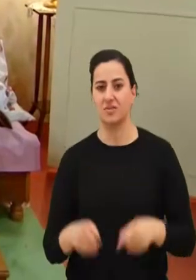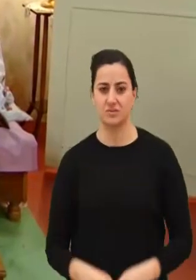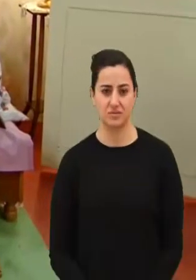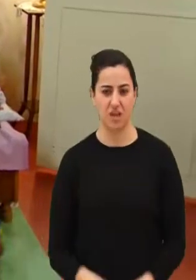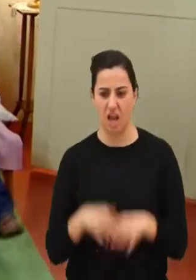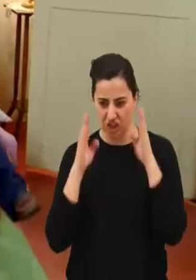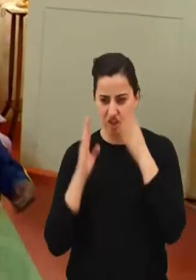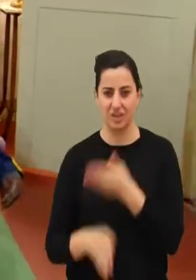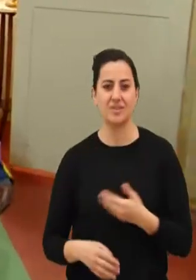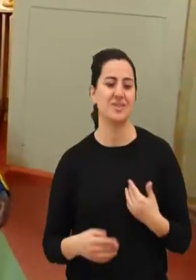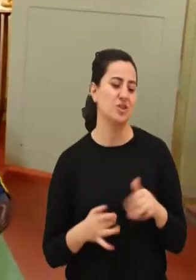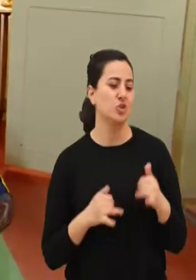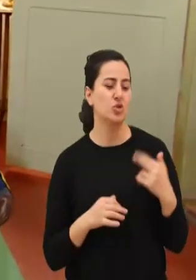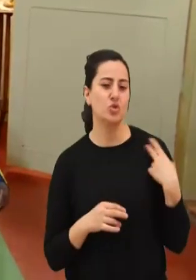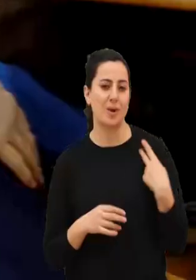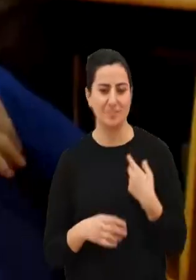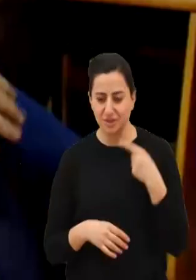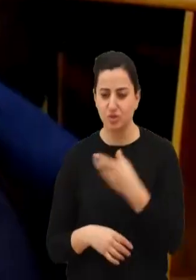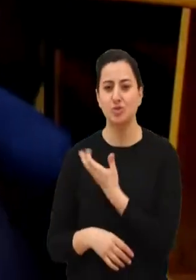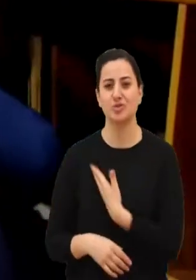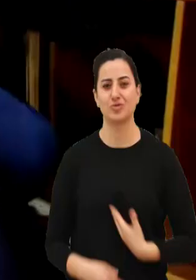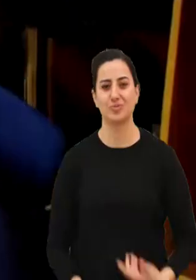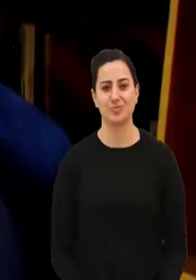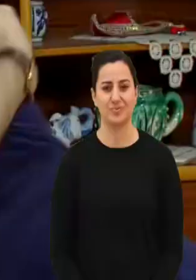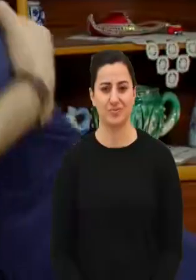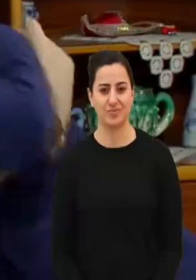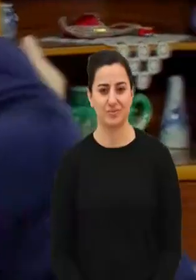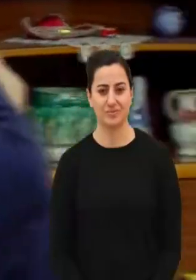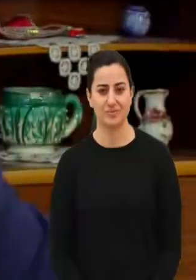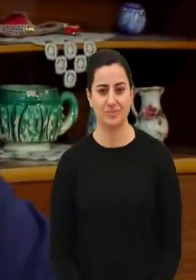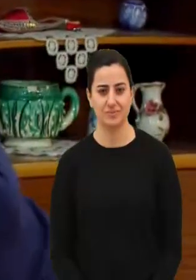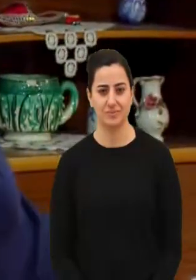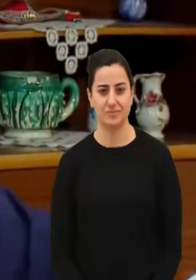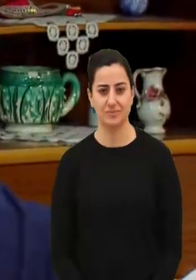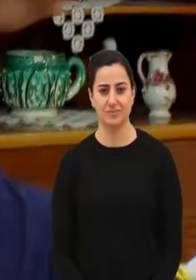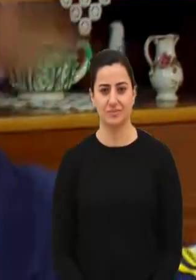eşek. Şaka yapıyorum ya. Çok seviyorum ben seni oğlum. Deliye bak sen.